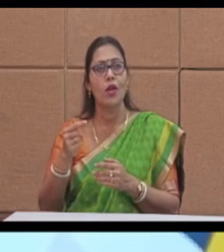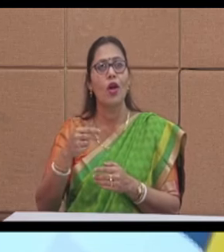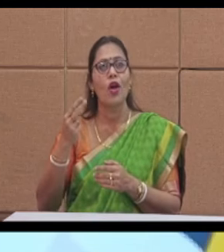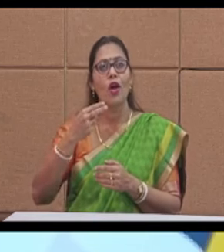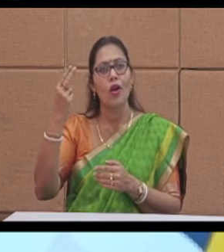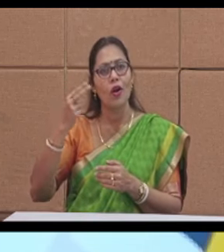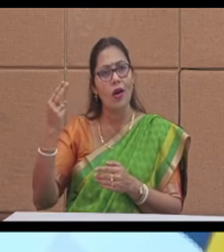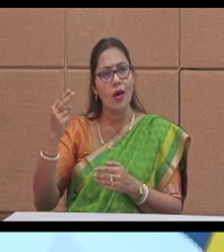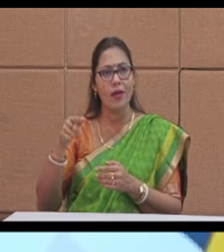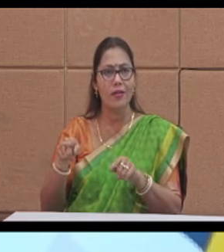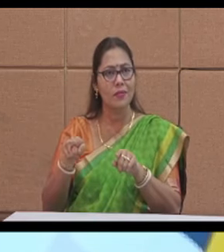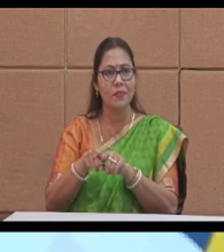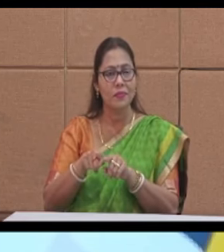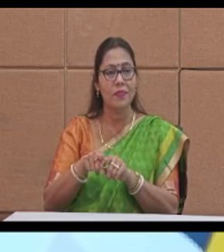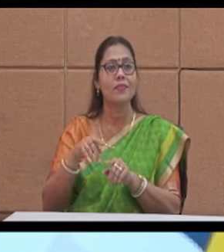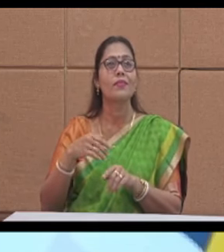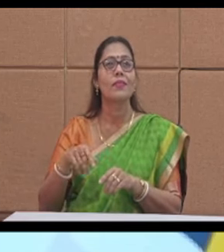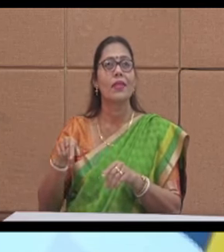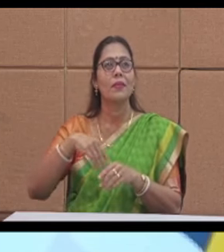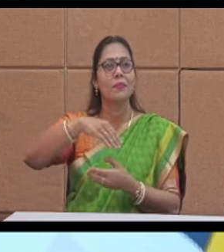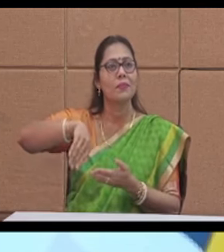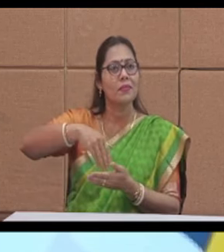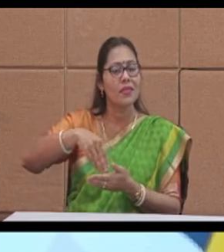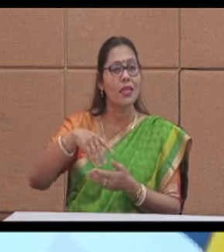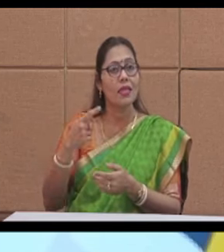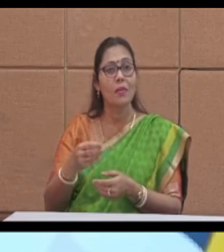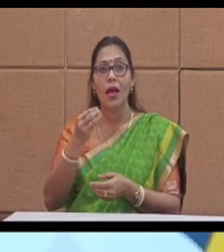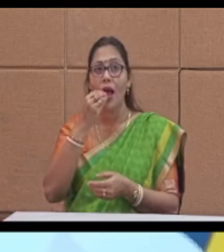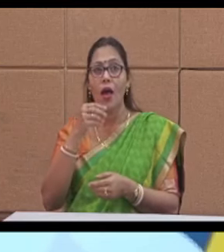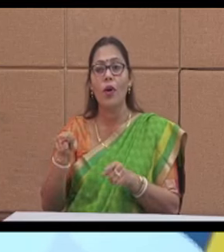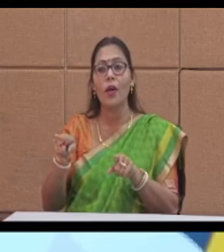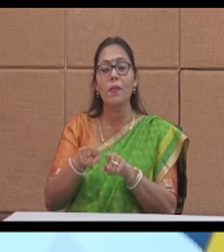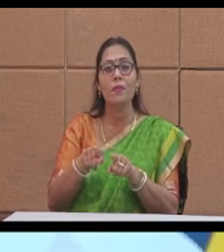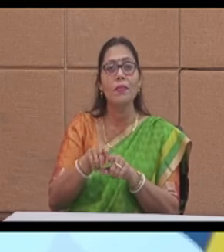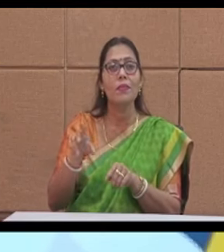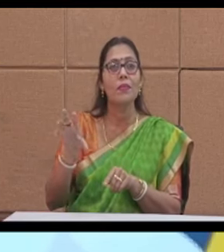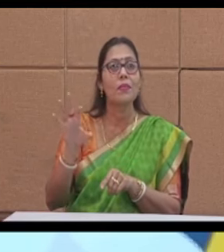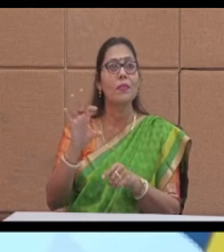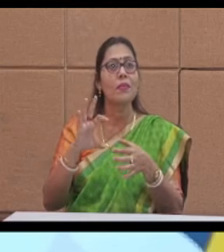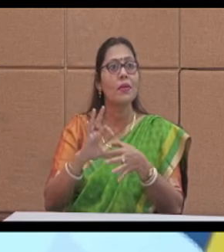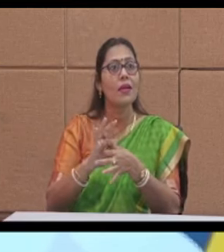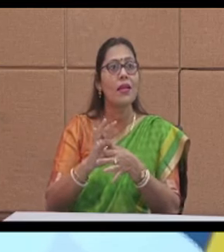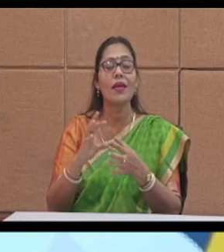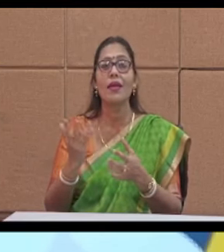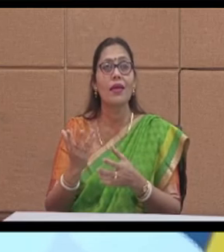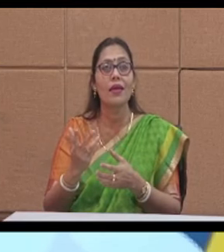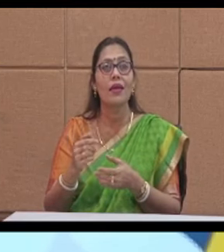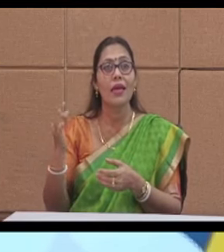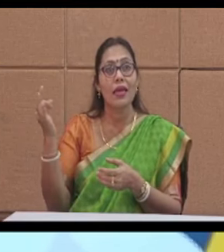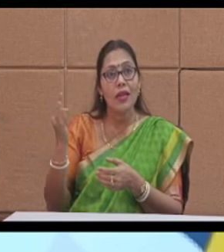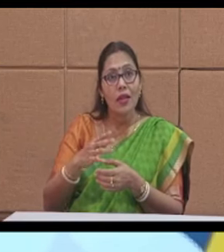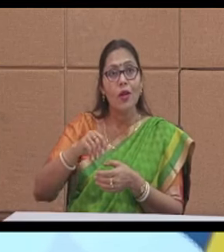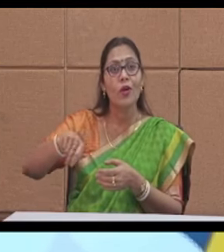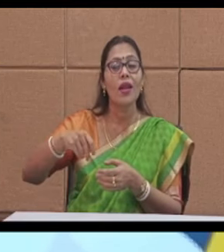রঙের সঙ্গে আরেকটা রং মেশাও তেমনি কোন খাবারের সঙ্গে কোন খাবার মিশিয়ে মা একটা